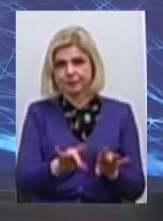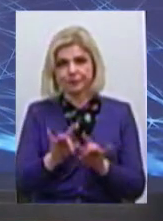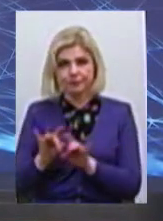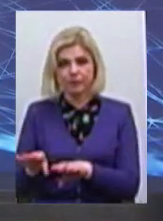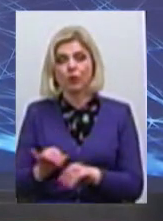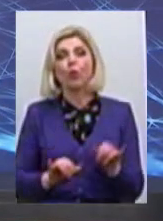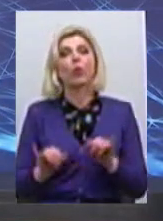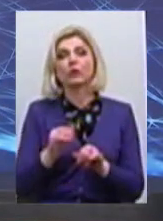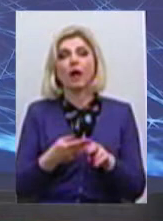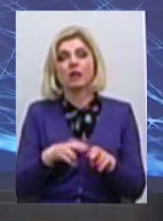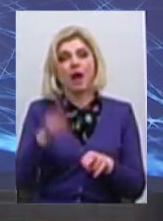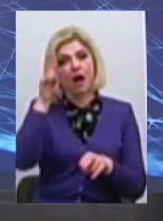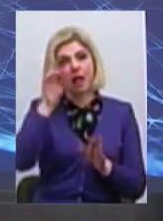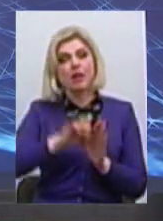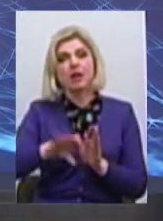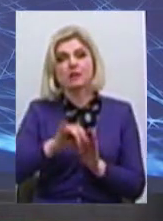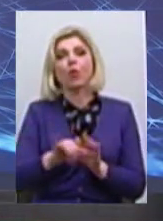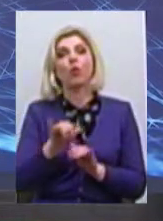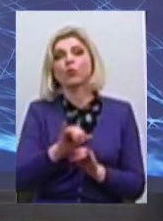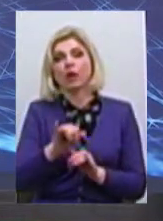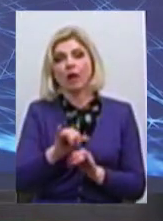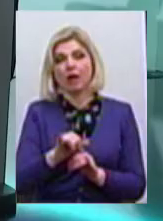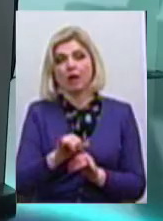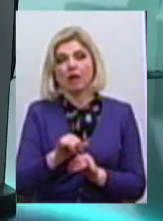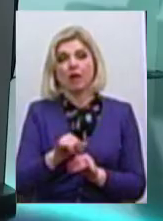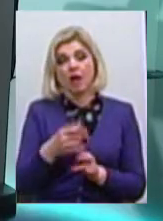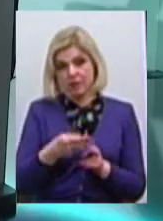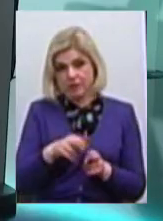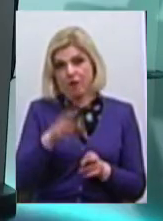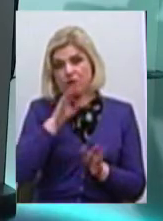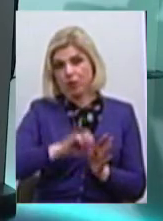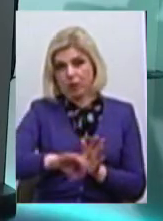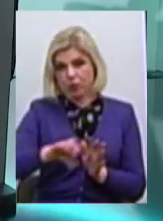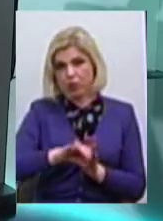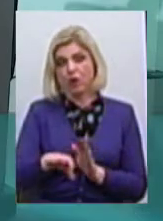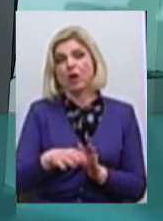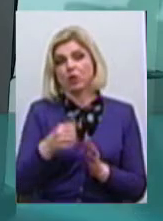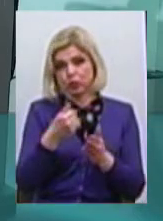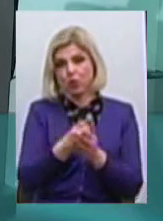Куди ця каналізація пішла? Куди? Вона пішла водостоками до